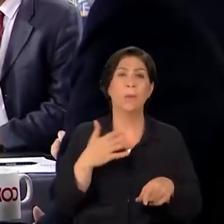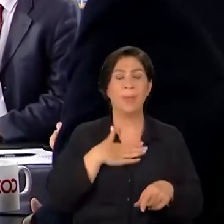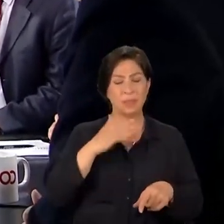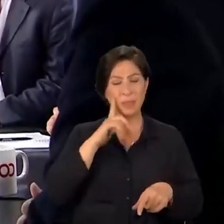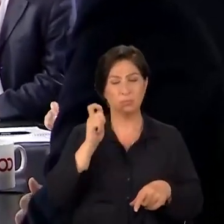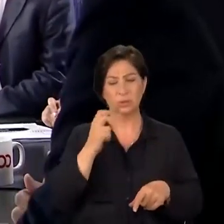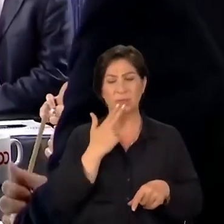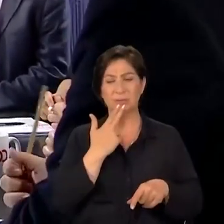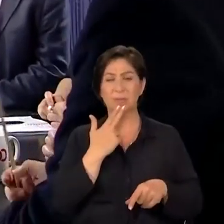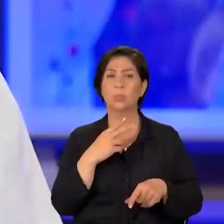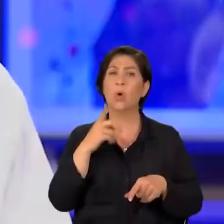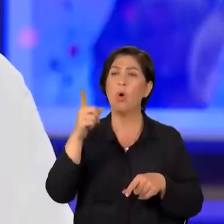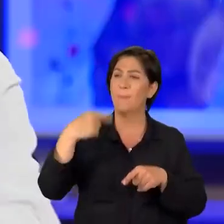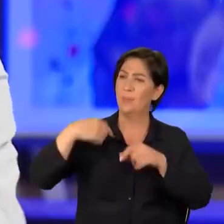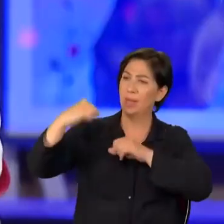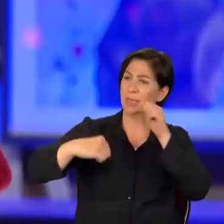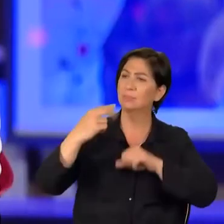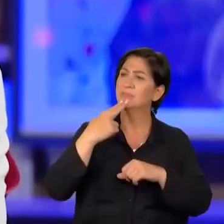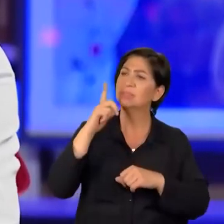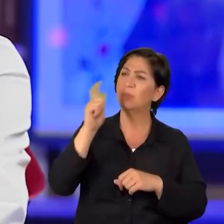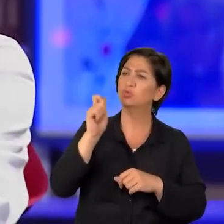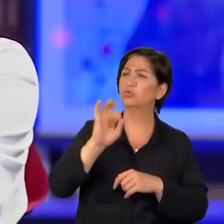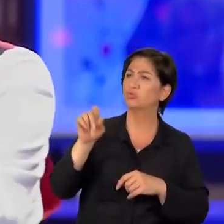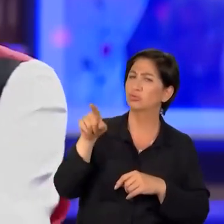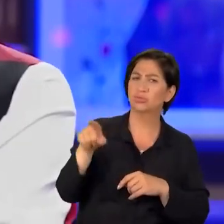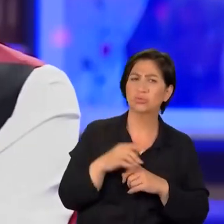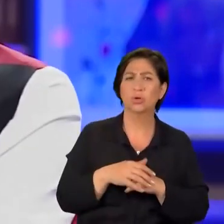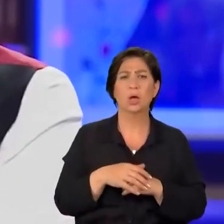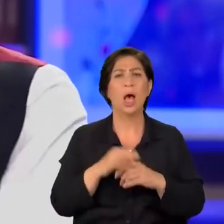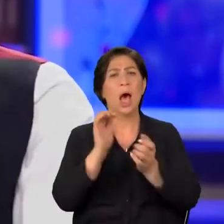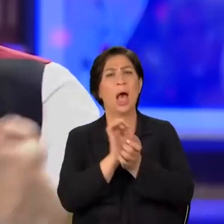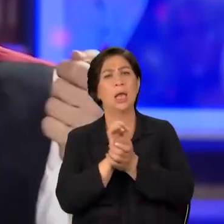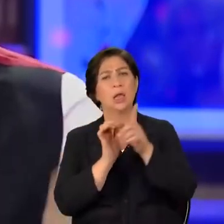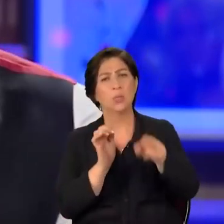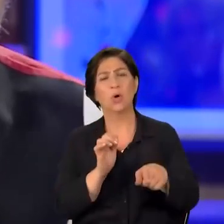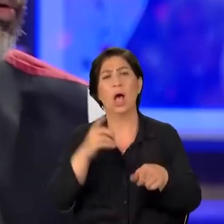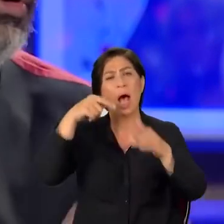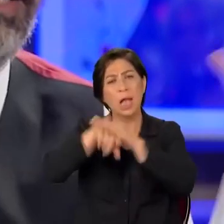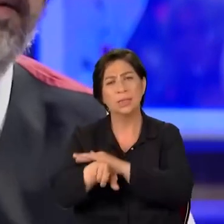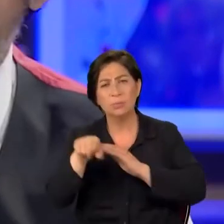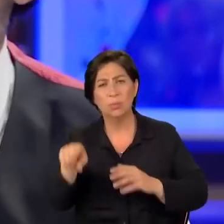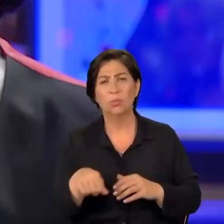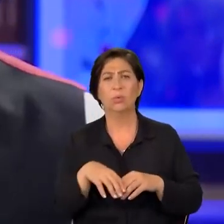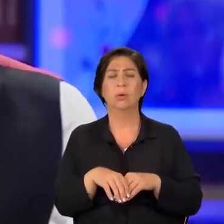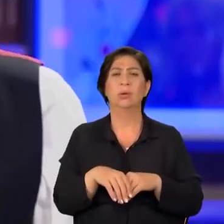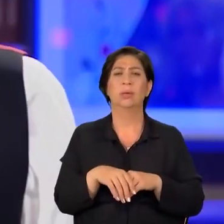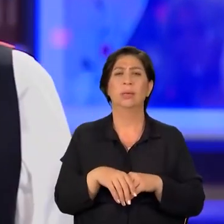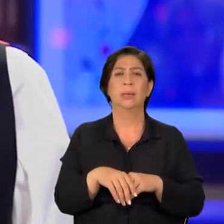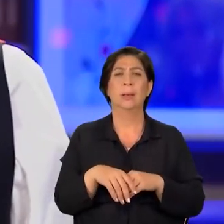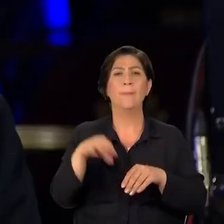şudur. Ben namuslu kadınım. Öbür benim rakibim olan kadın namussuz. İşte aile şudur. Aldatma